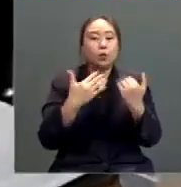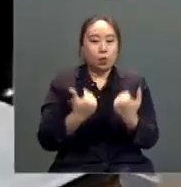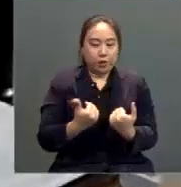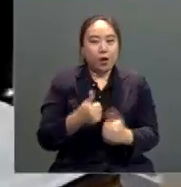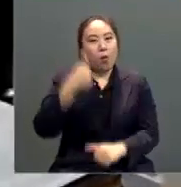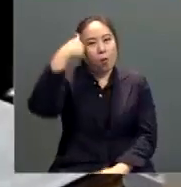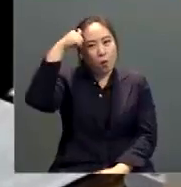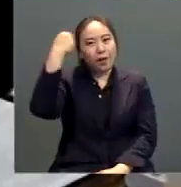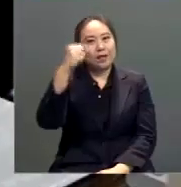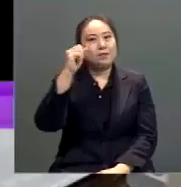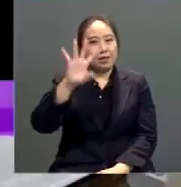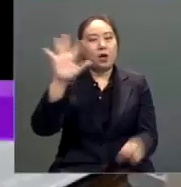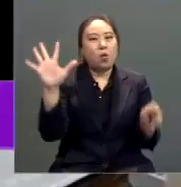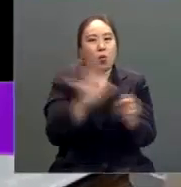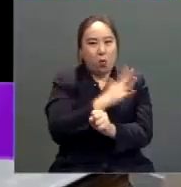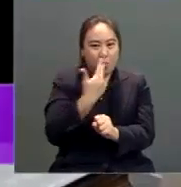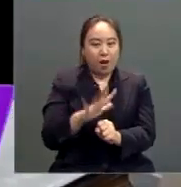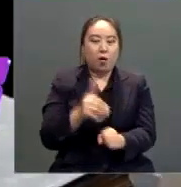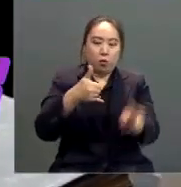คนที่เดินทางกลับมาจากต่างประเทศและเข้ากับตัวอยู่ในศูนย์ควบคุมโลโก้ความเร็นทีนกรุงเทพฯชุดแรกตอนนี้เขากลับตัวครบแล้วนะครับ14